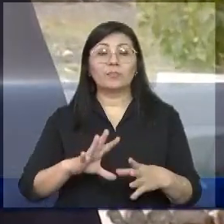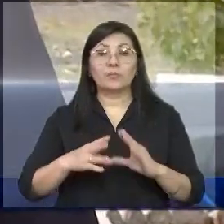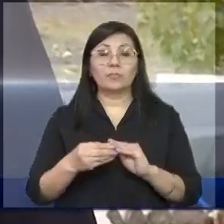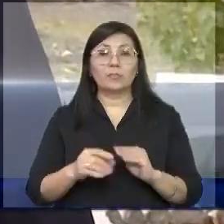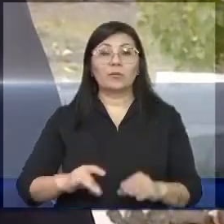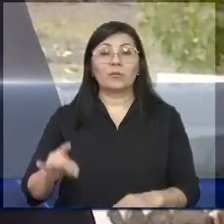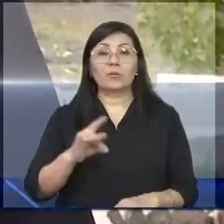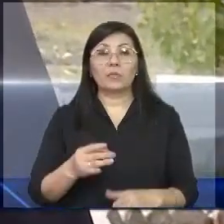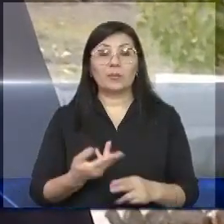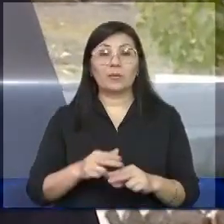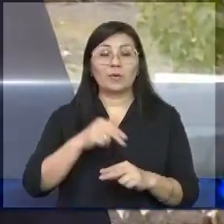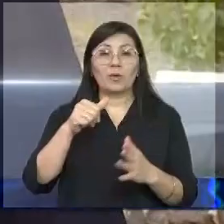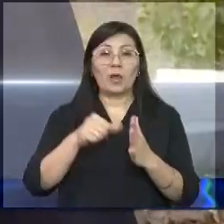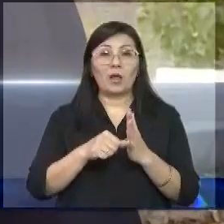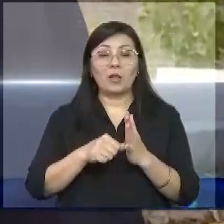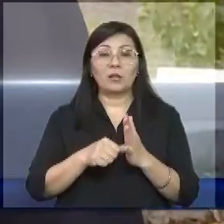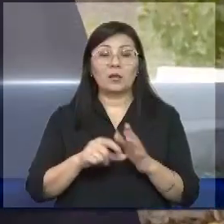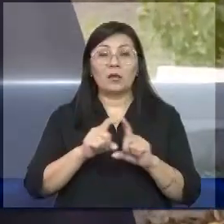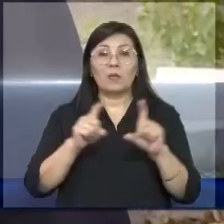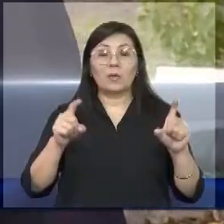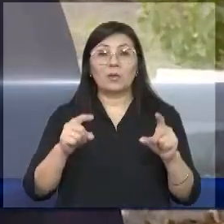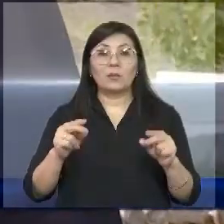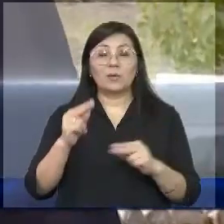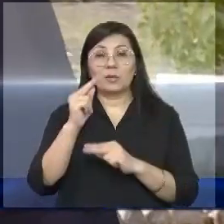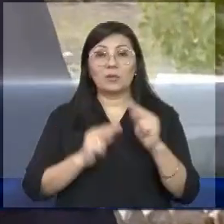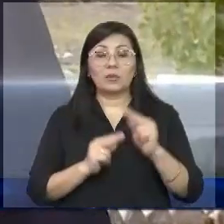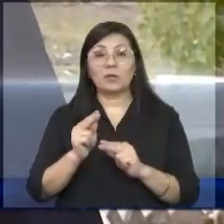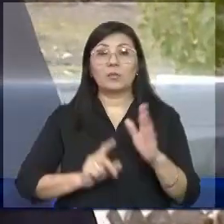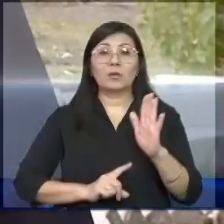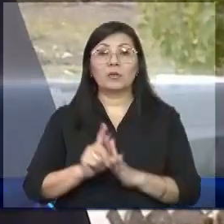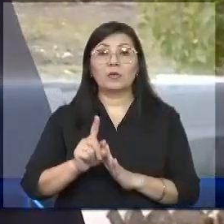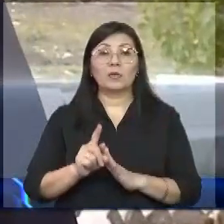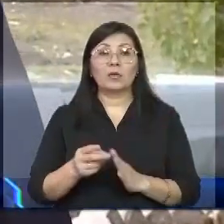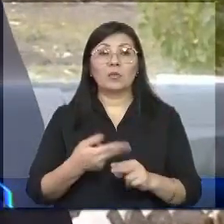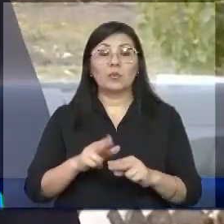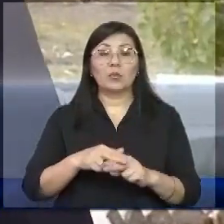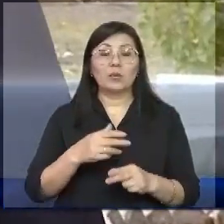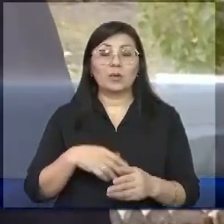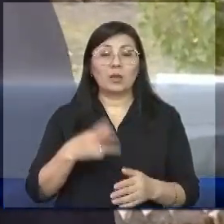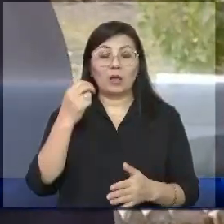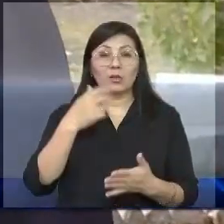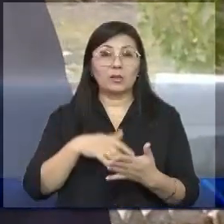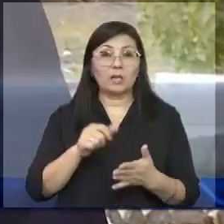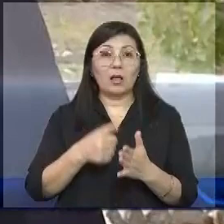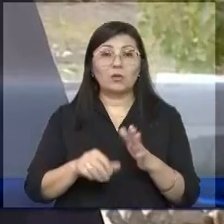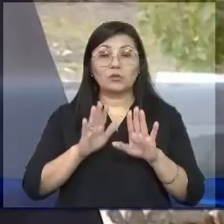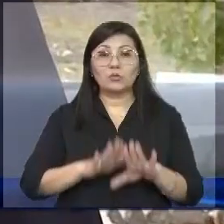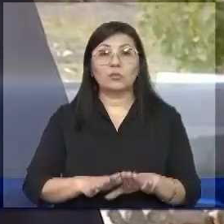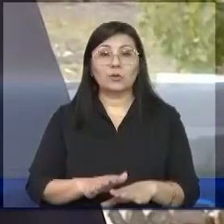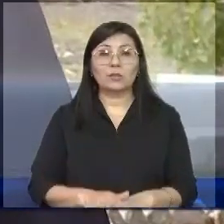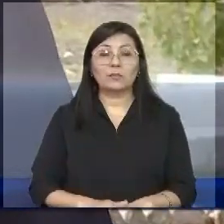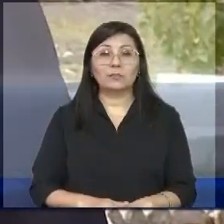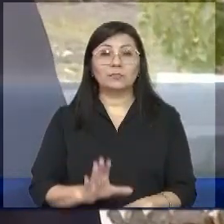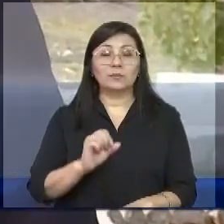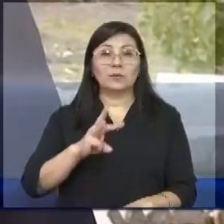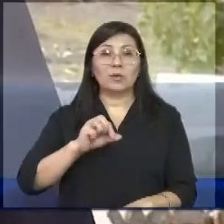аудан бойынша биылғы жылы 6 мектептің жаңадан құрылысы басталып жатыр. Бұл Қандағаш қаласындағы 600 орындық